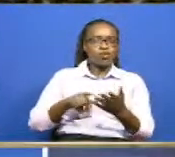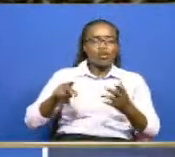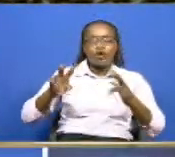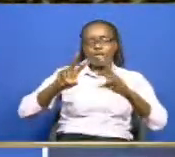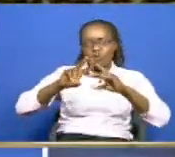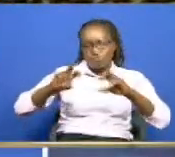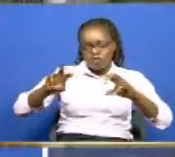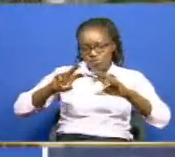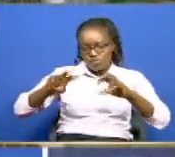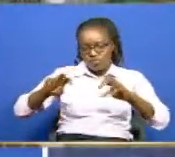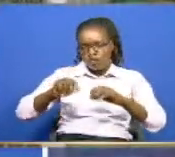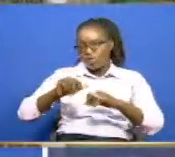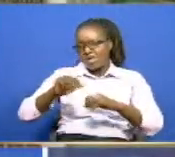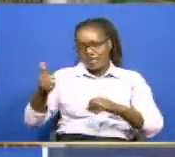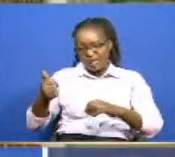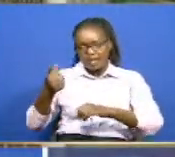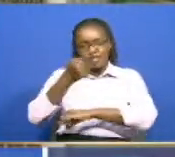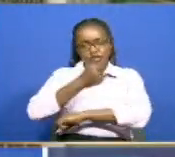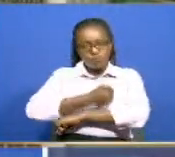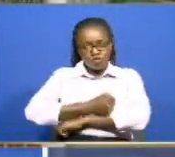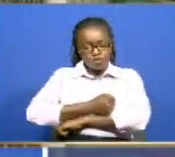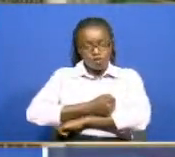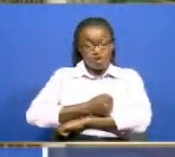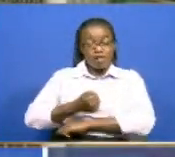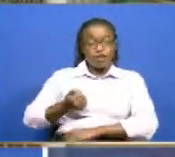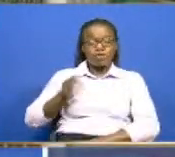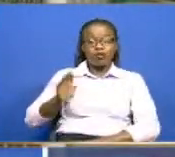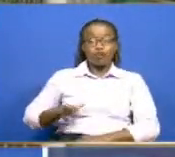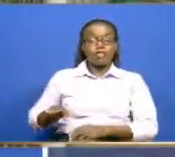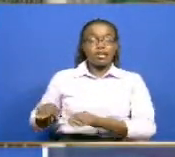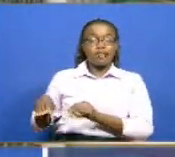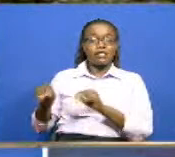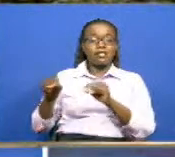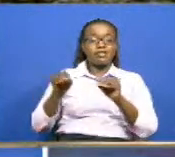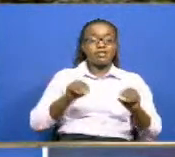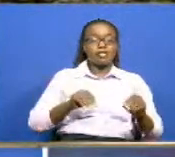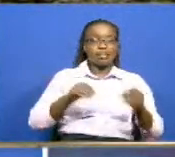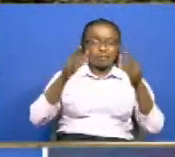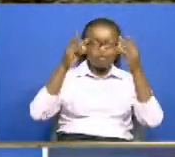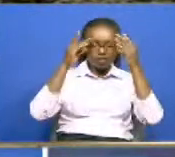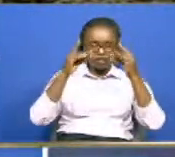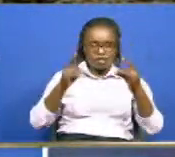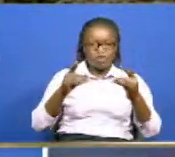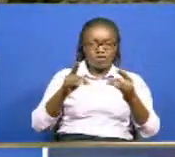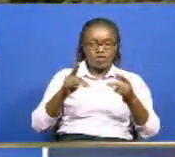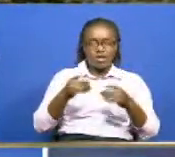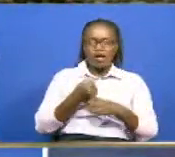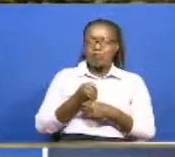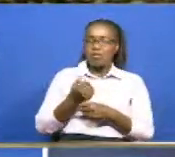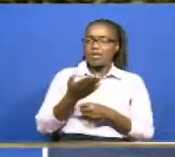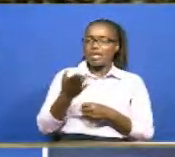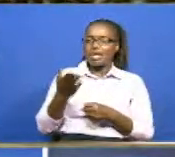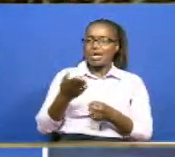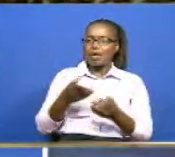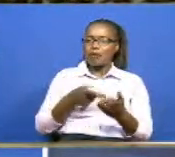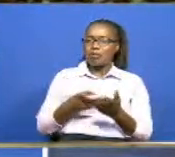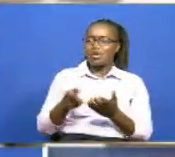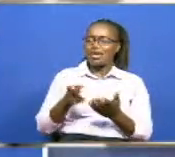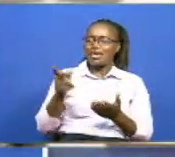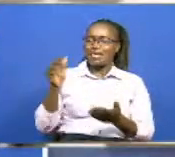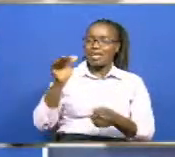kutafuta shule mpya ili kumpeleka bintie. Uamuzi ambao wanasema utamsababisha kugaramika hata